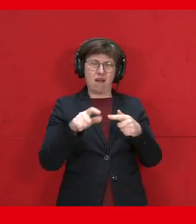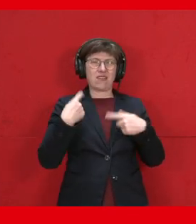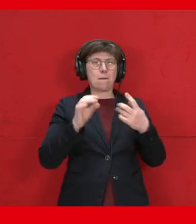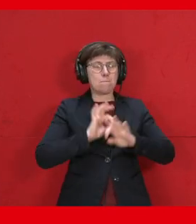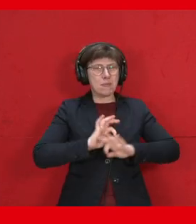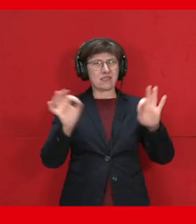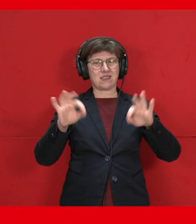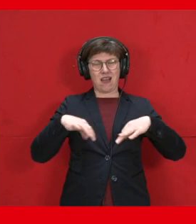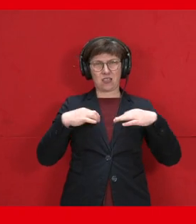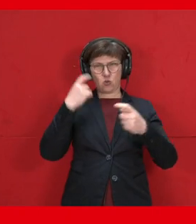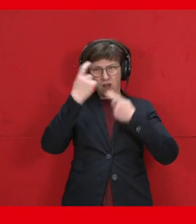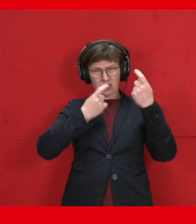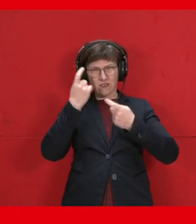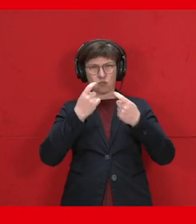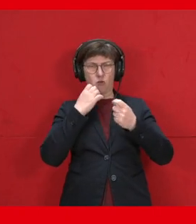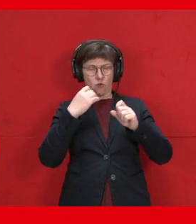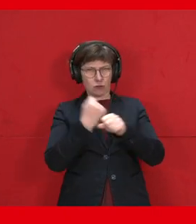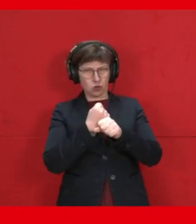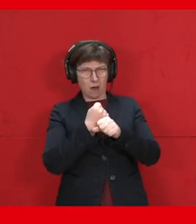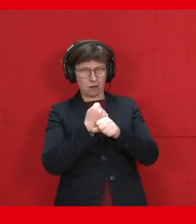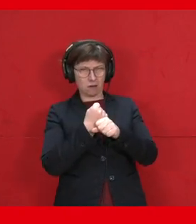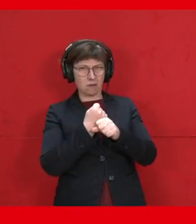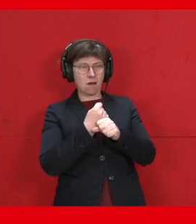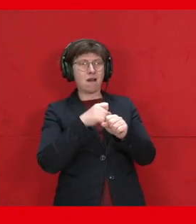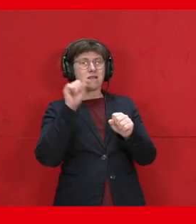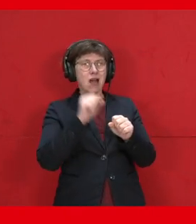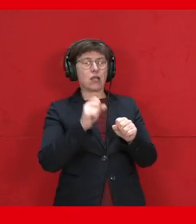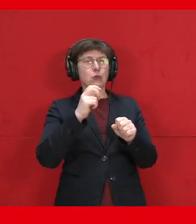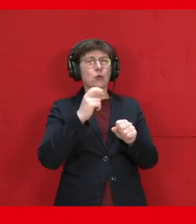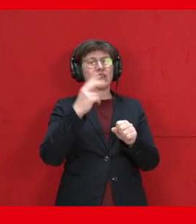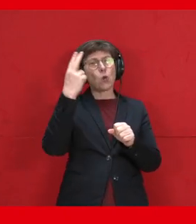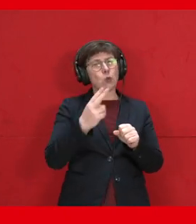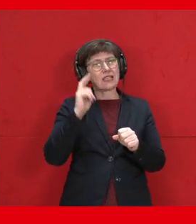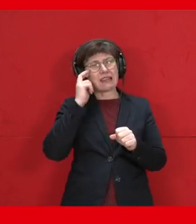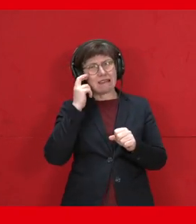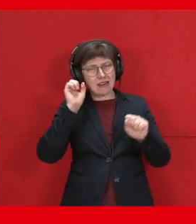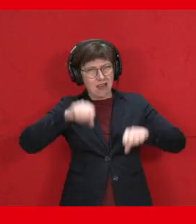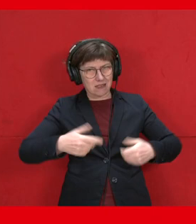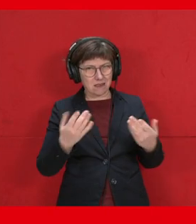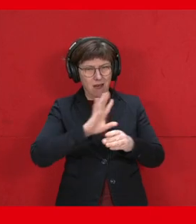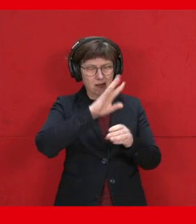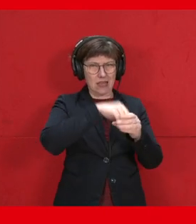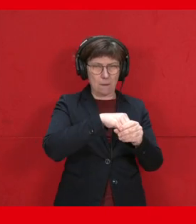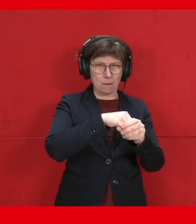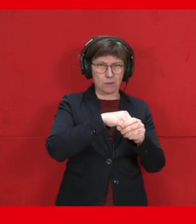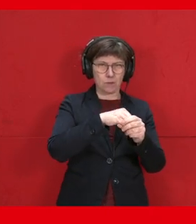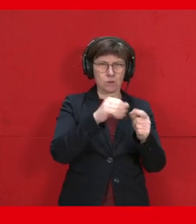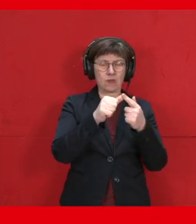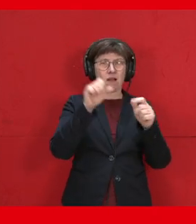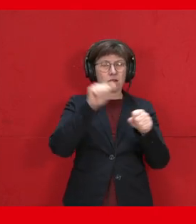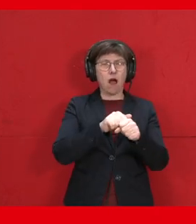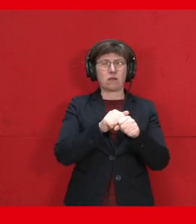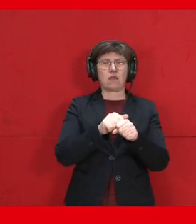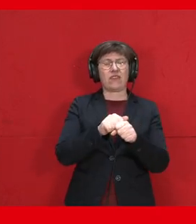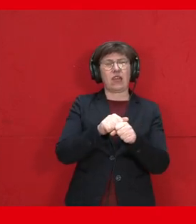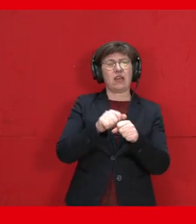bessere Gesundheitsversorgung möglich machen. Dort kann auch künstliche Intelligenz eine Rolle spielen. Dort kann Drucker